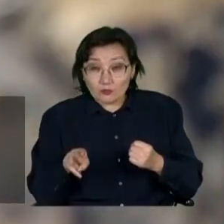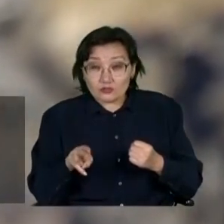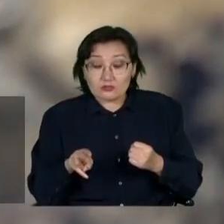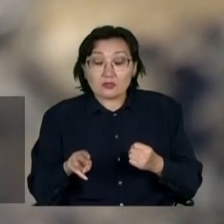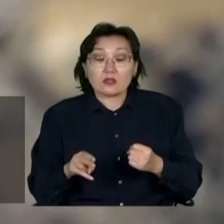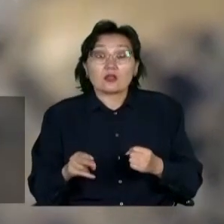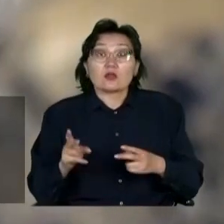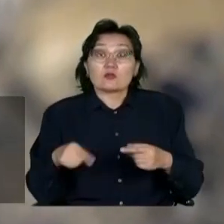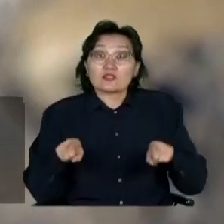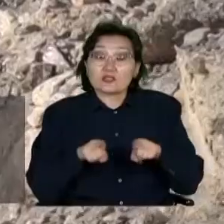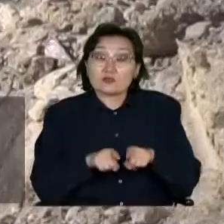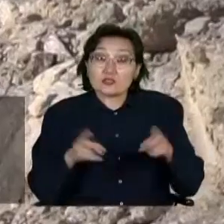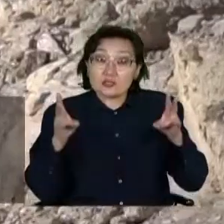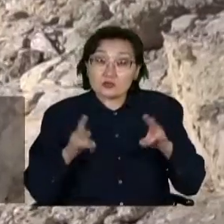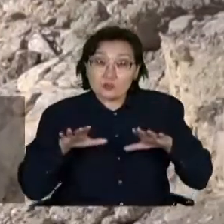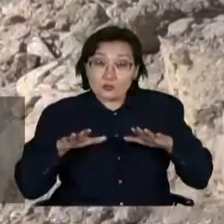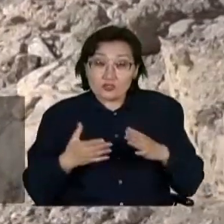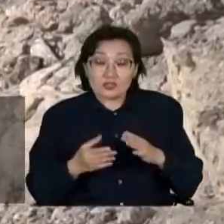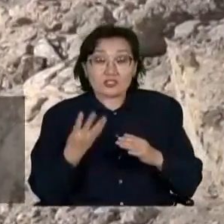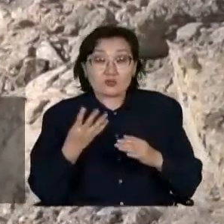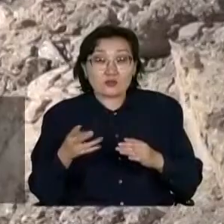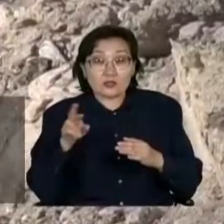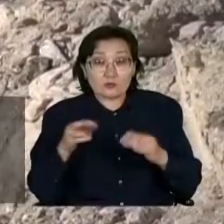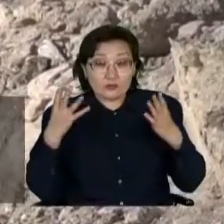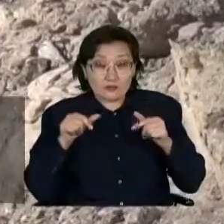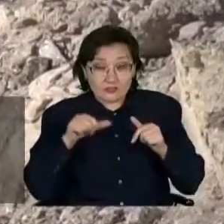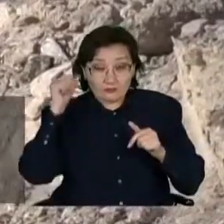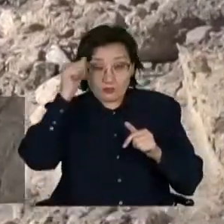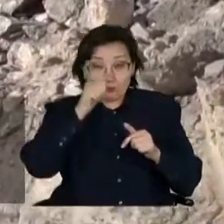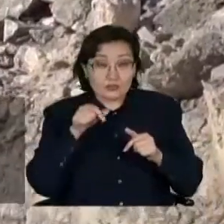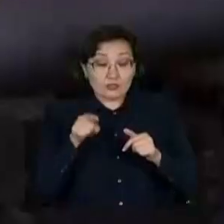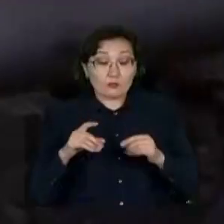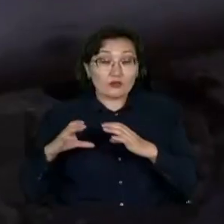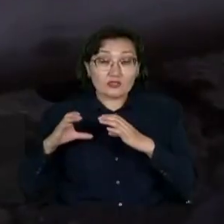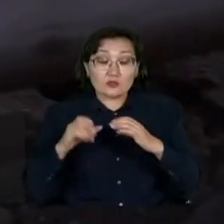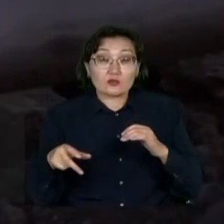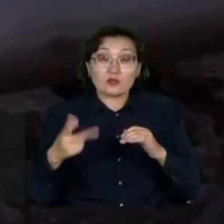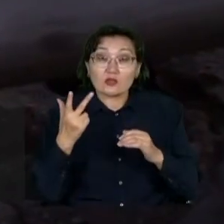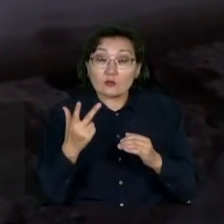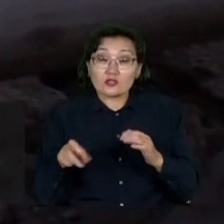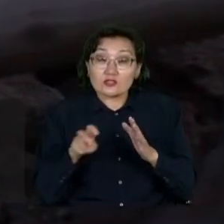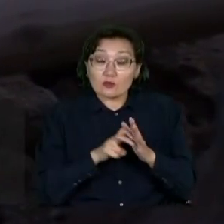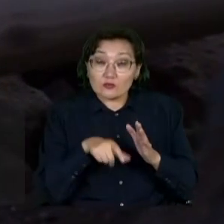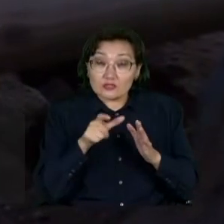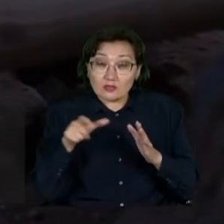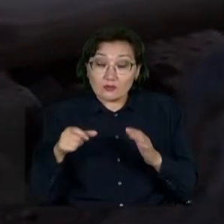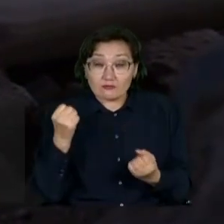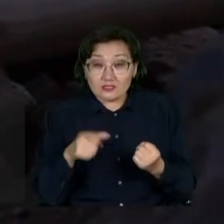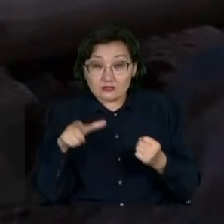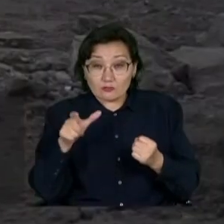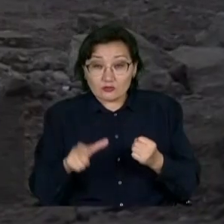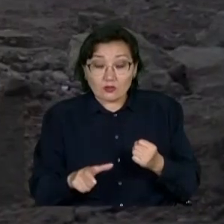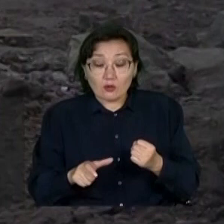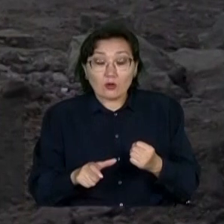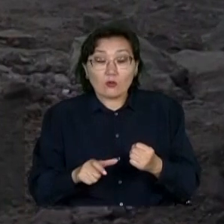Напомню, беспрецедентная трагедия произошла 4 января этого года. Тогда автобус с тремя горноспасателями и водителем